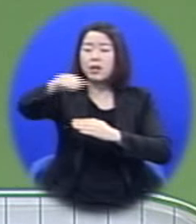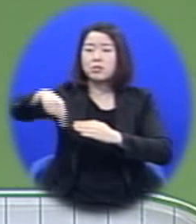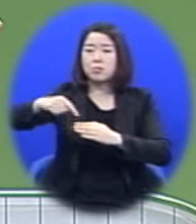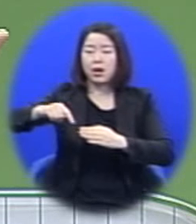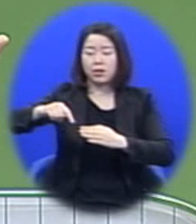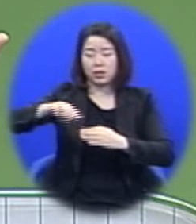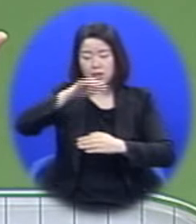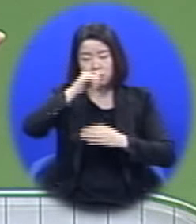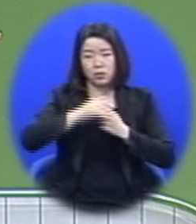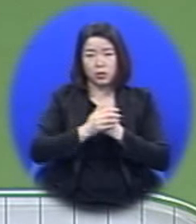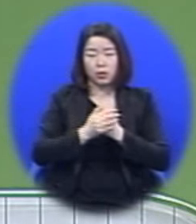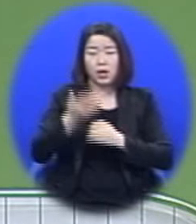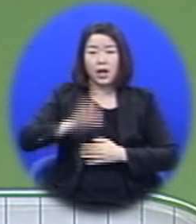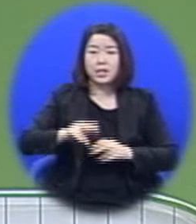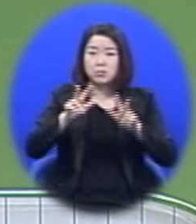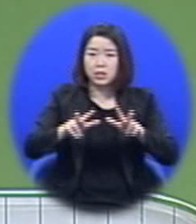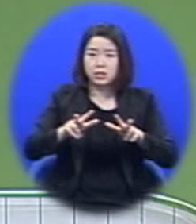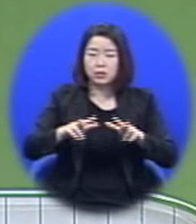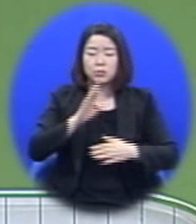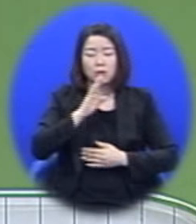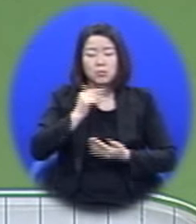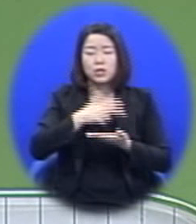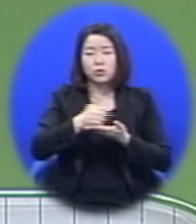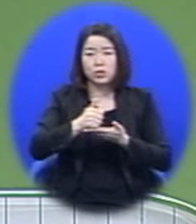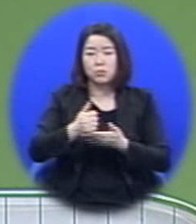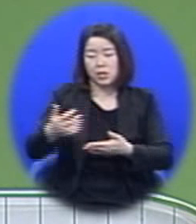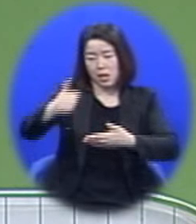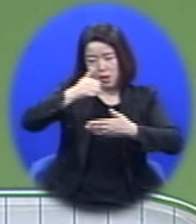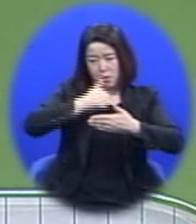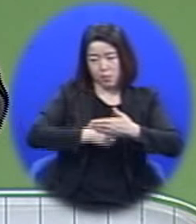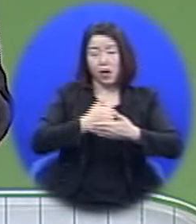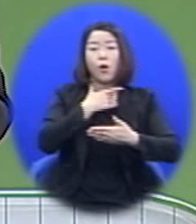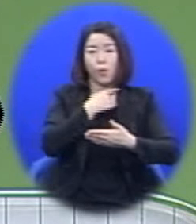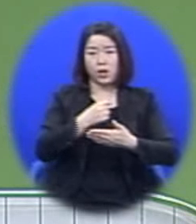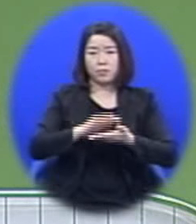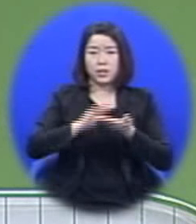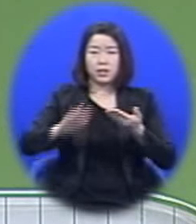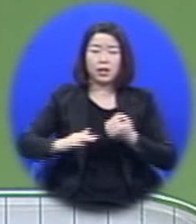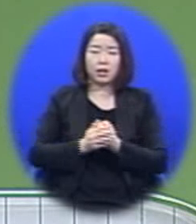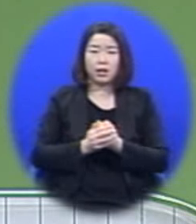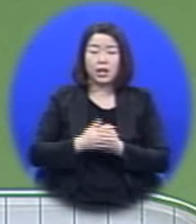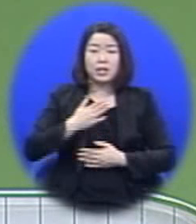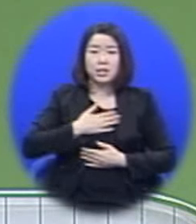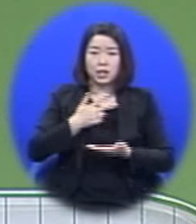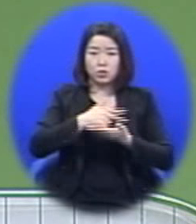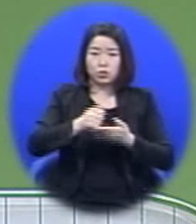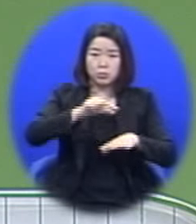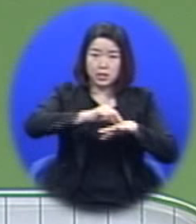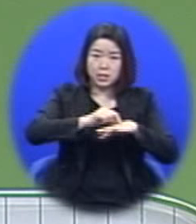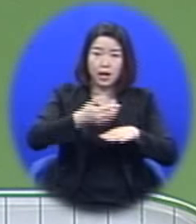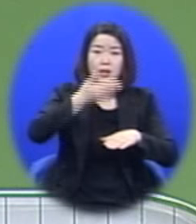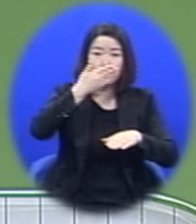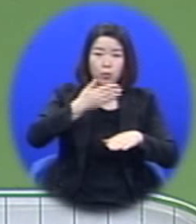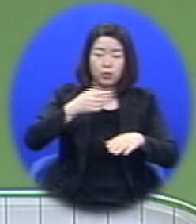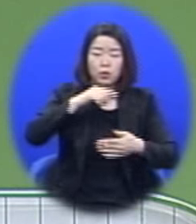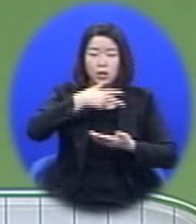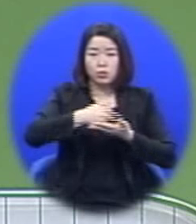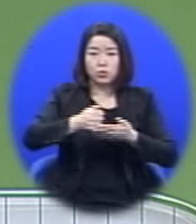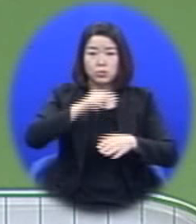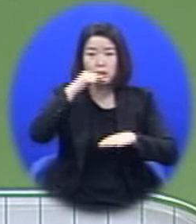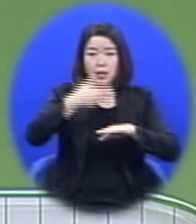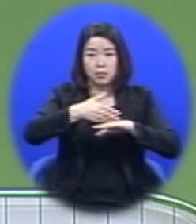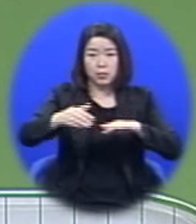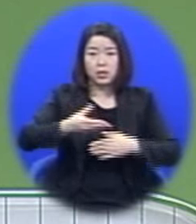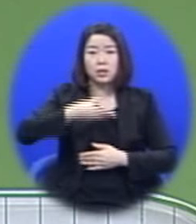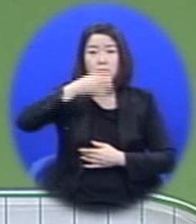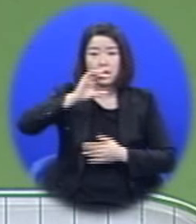이제는 정말 주님을 제가 받아들이기 원합니다. 제가 오늘 주님의 살을 먹고 주님의 피를 마시면서